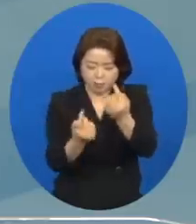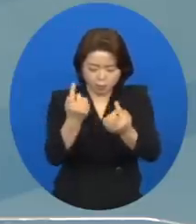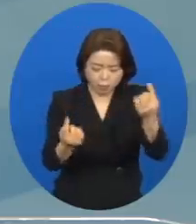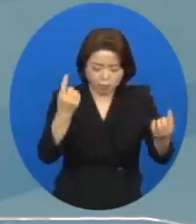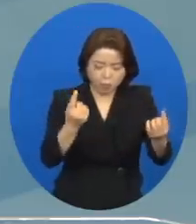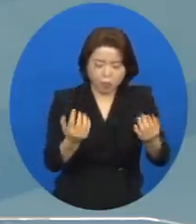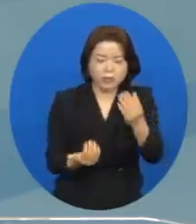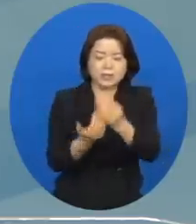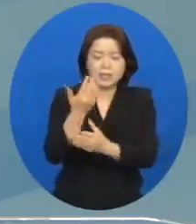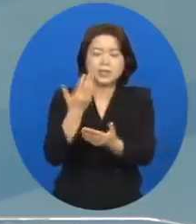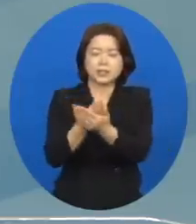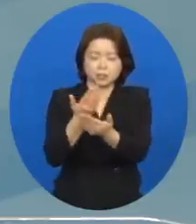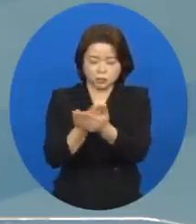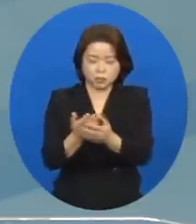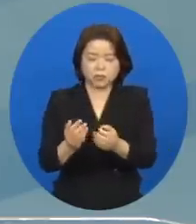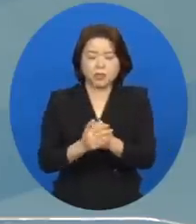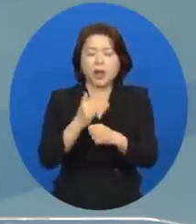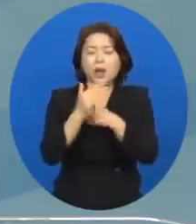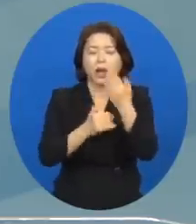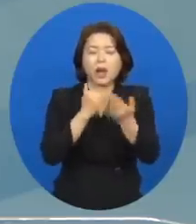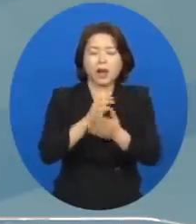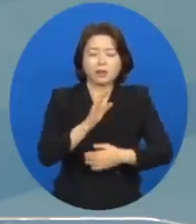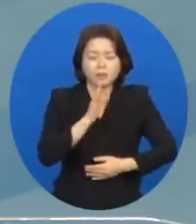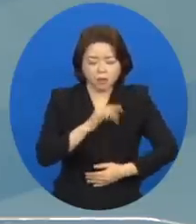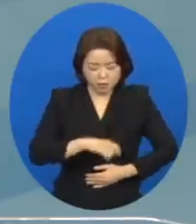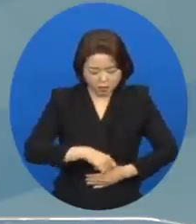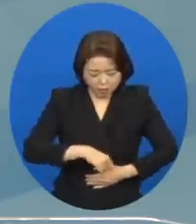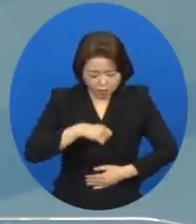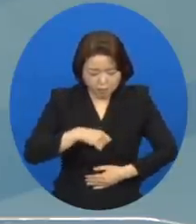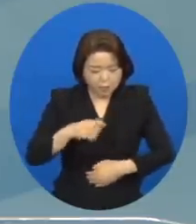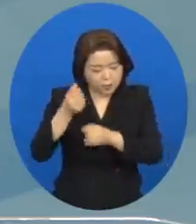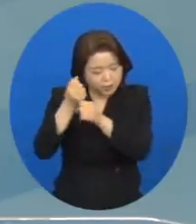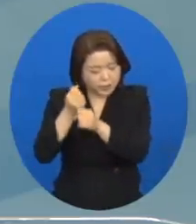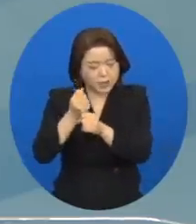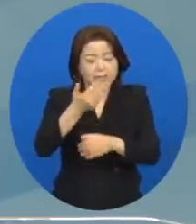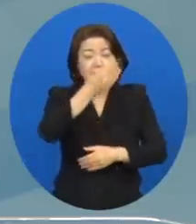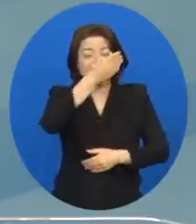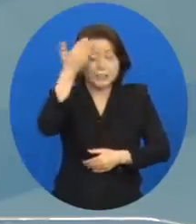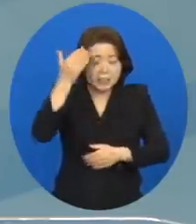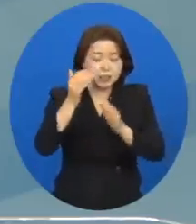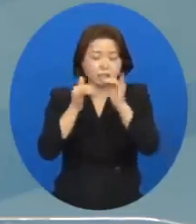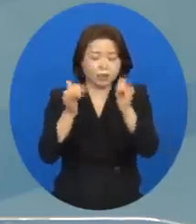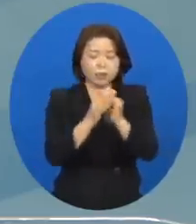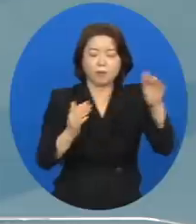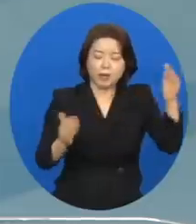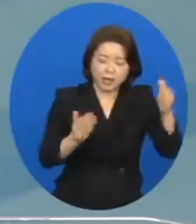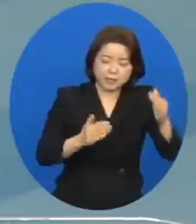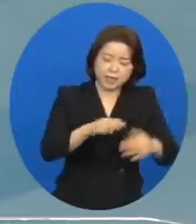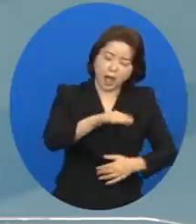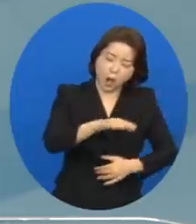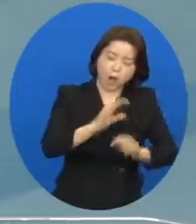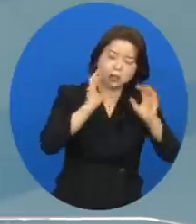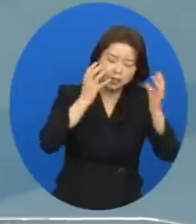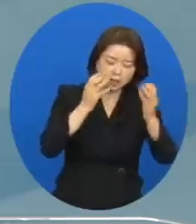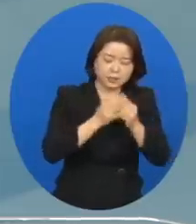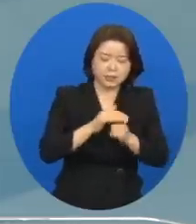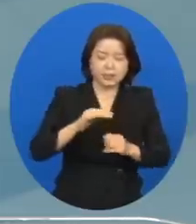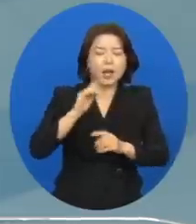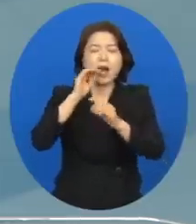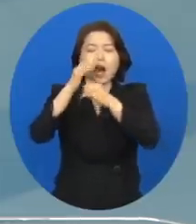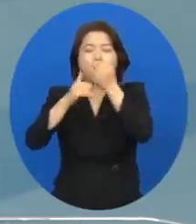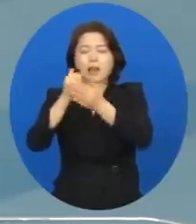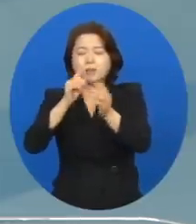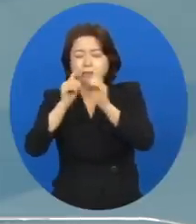주옵소서. 하나님을 정말 진실히 믿고 의지하는 청년들과 학생들과 어린아이들이 하나님